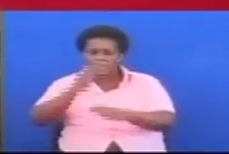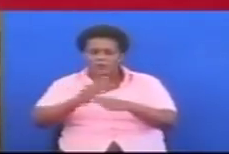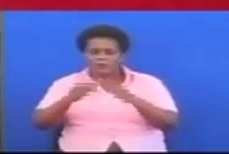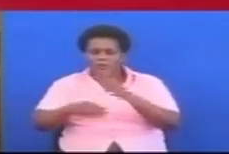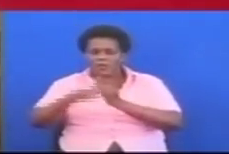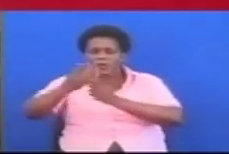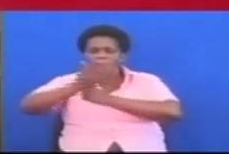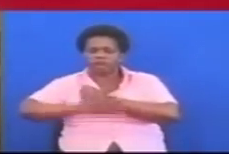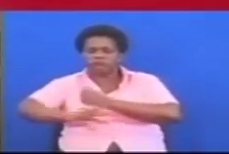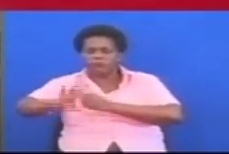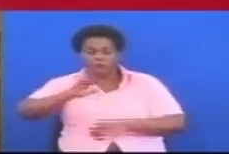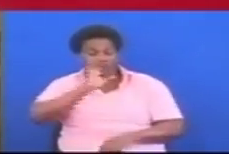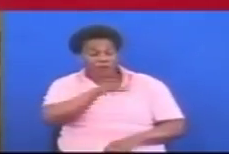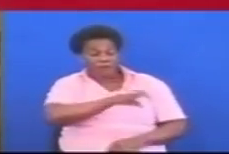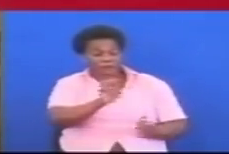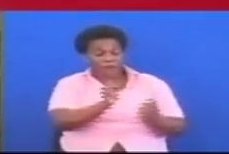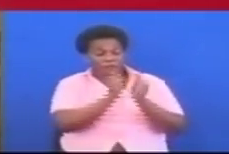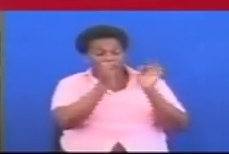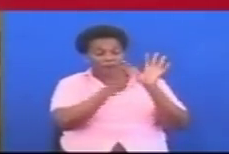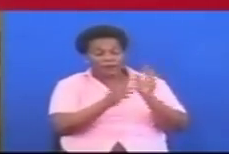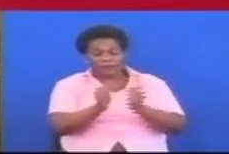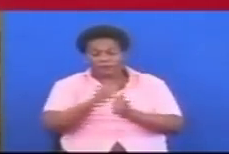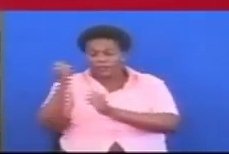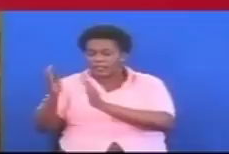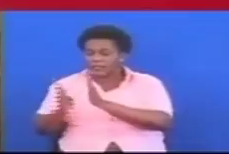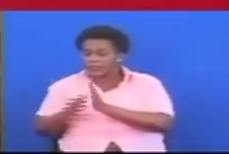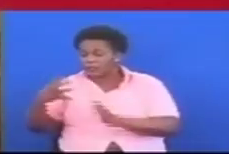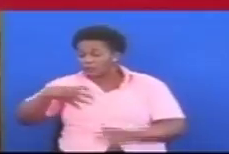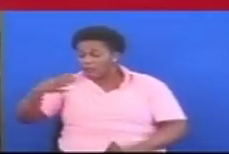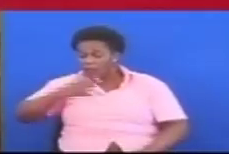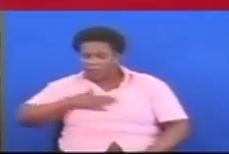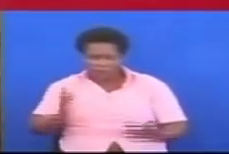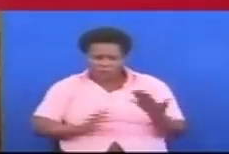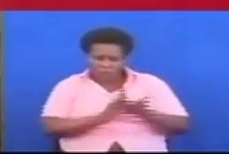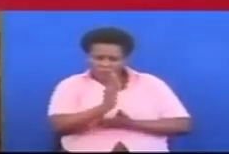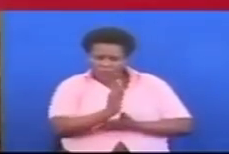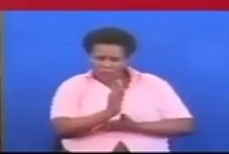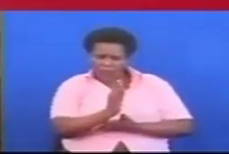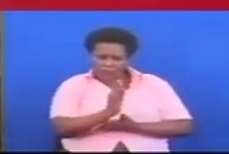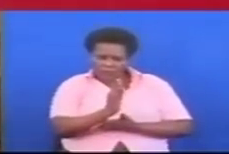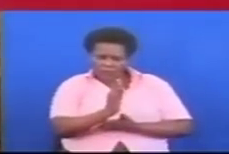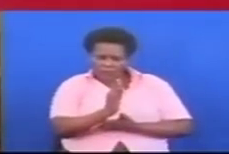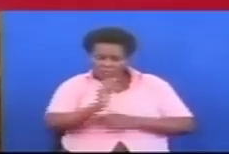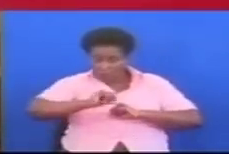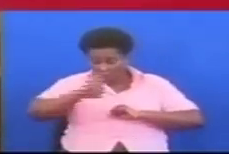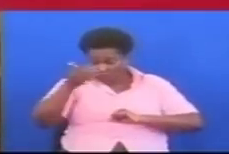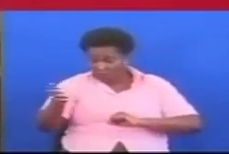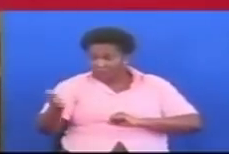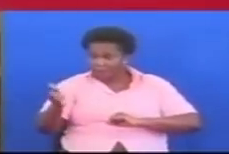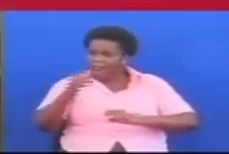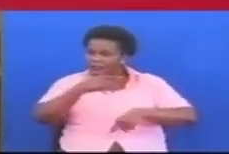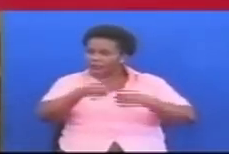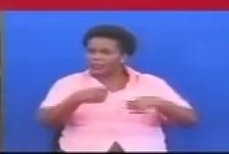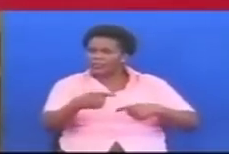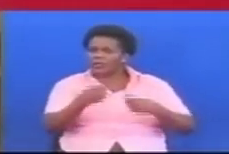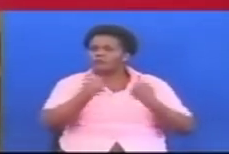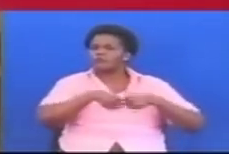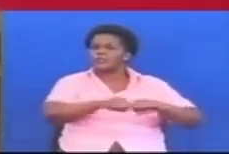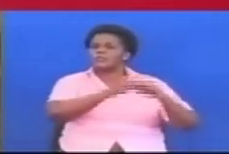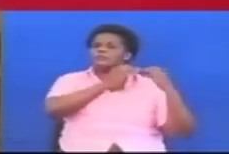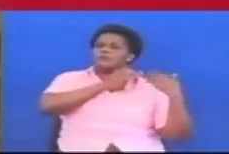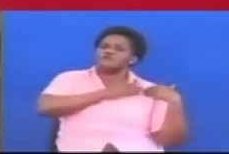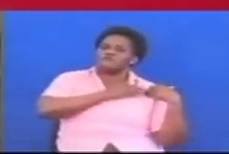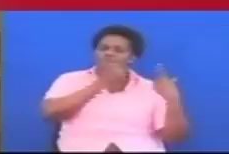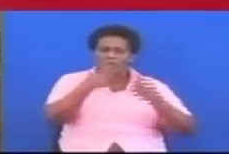fedha 2018-19 wizara kupitia wakala wa uchimbaji wa visima wa mabwawa iliendelea kutekeleza majukumu yake ya